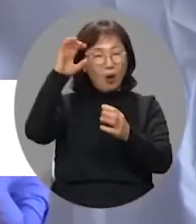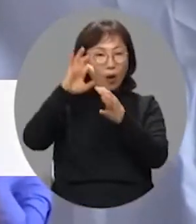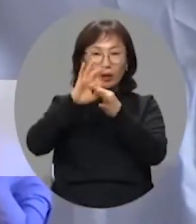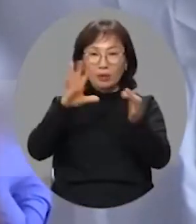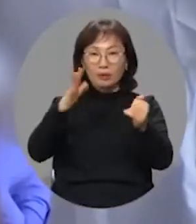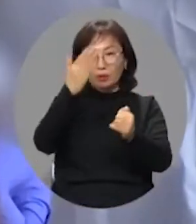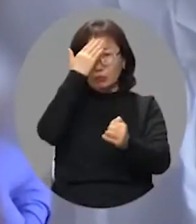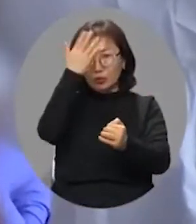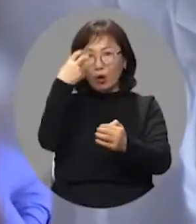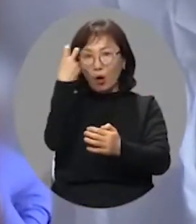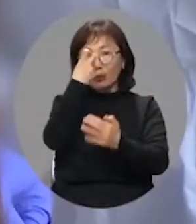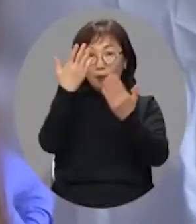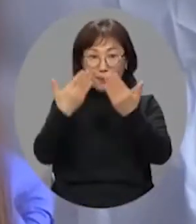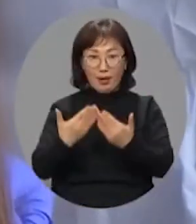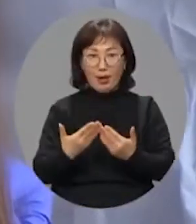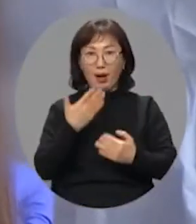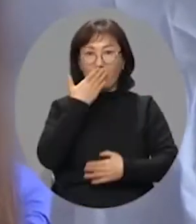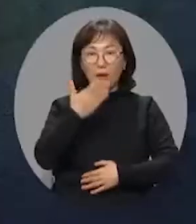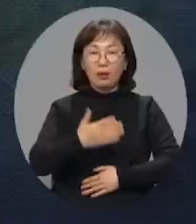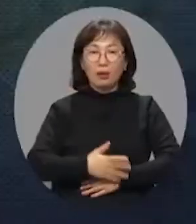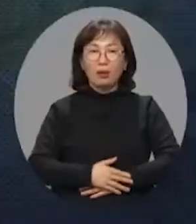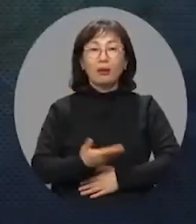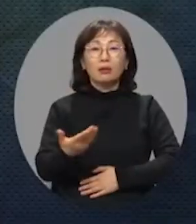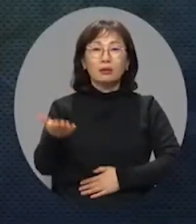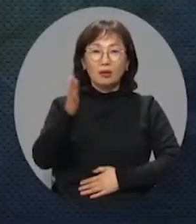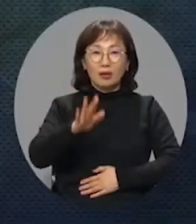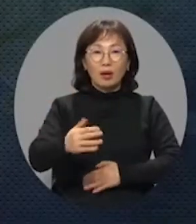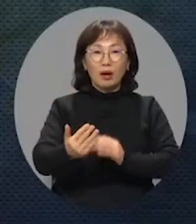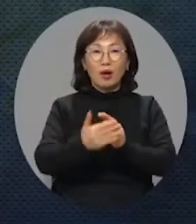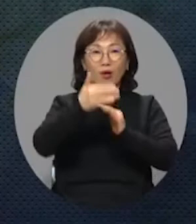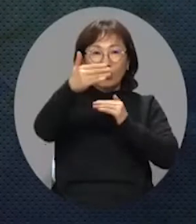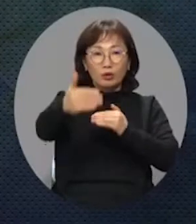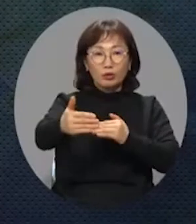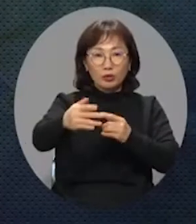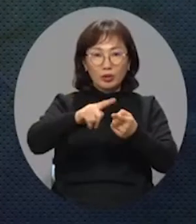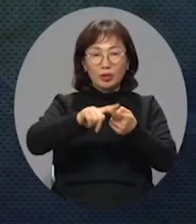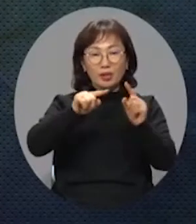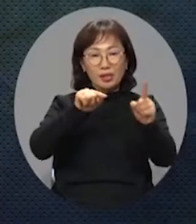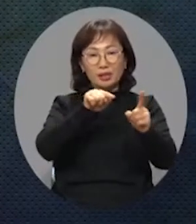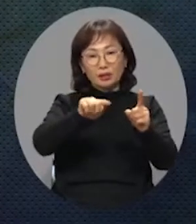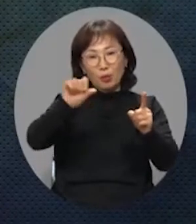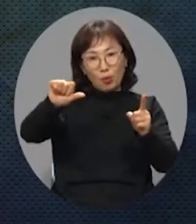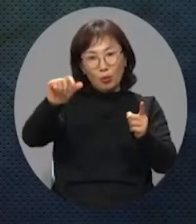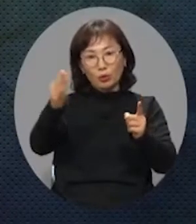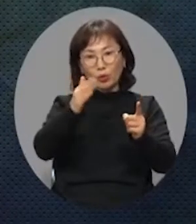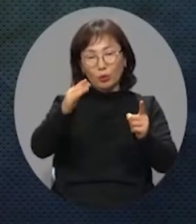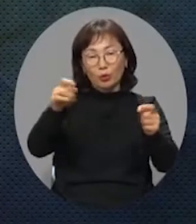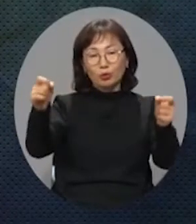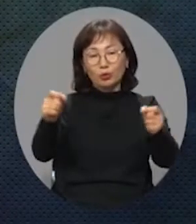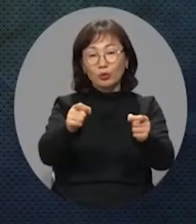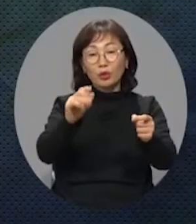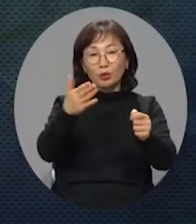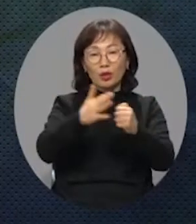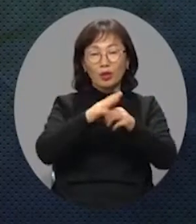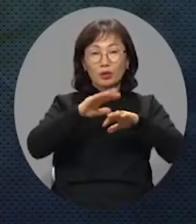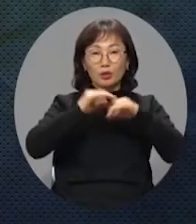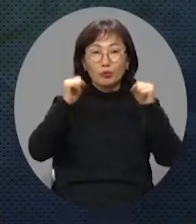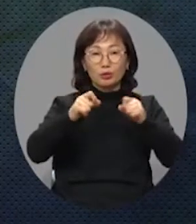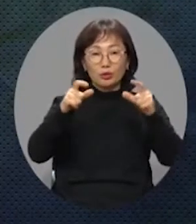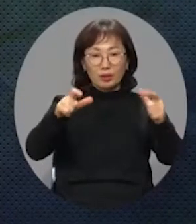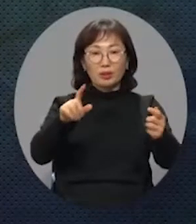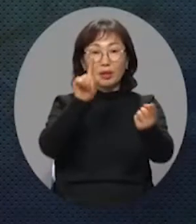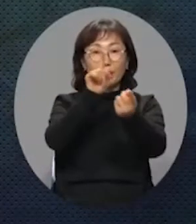무료로 검사를 받을 수 있습니다. 하지만 거리두기가 1.5단계로 낮아진 전북에서는